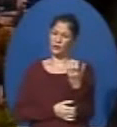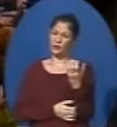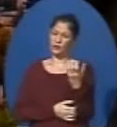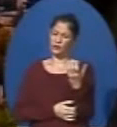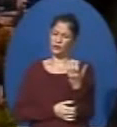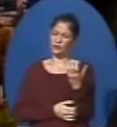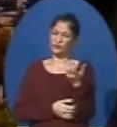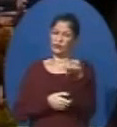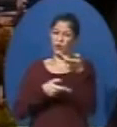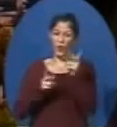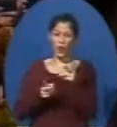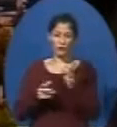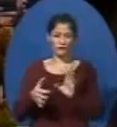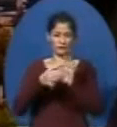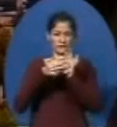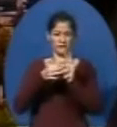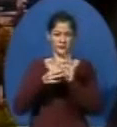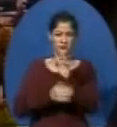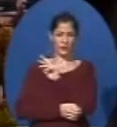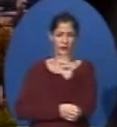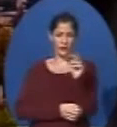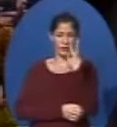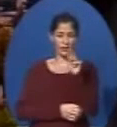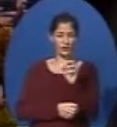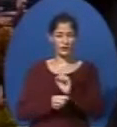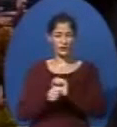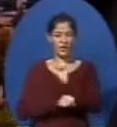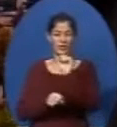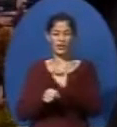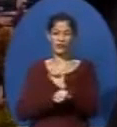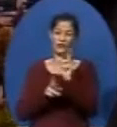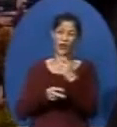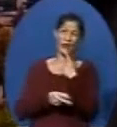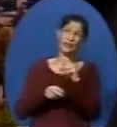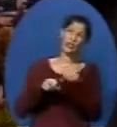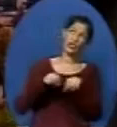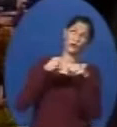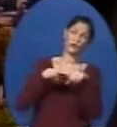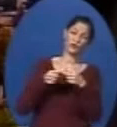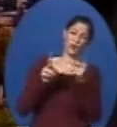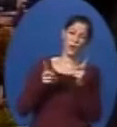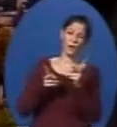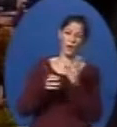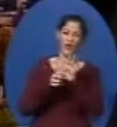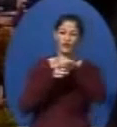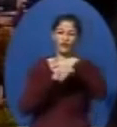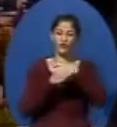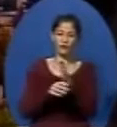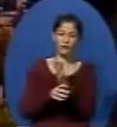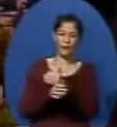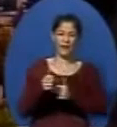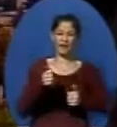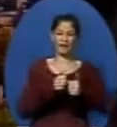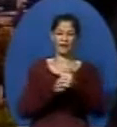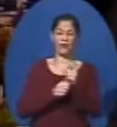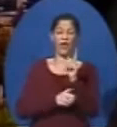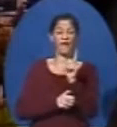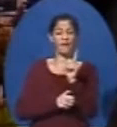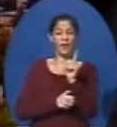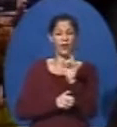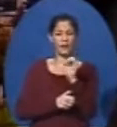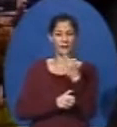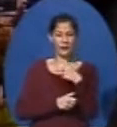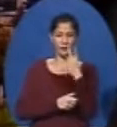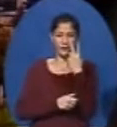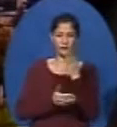בהם כמובן אלמנט של טענה של שיבוש שיכולה להשפיע בעקיפין. אבל